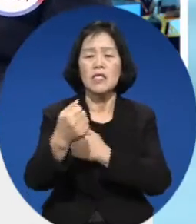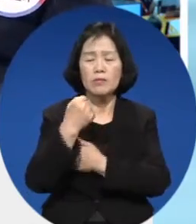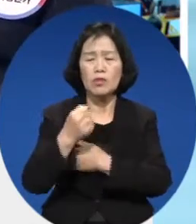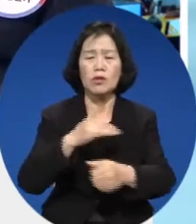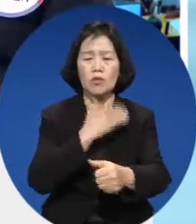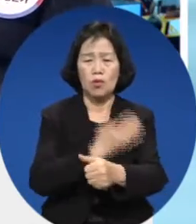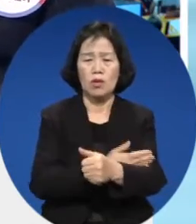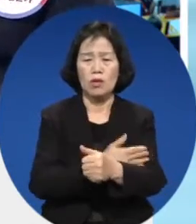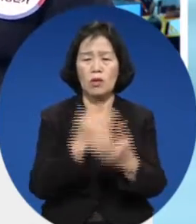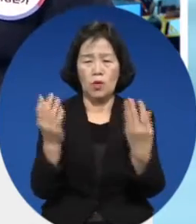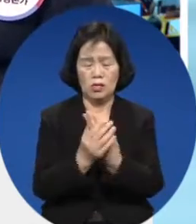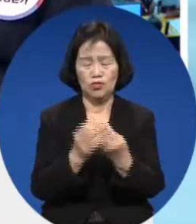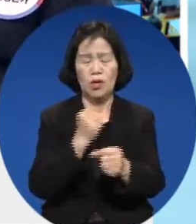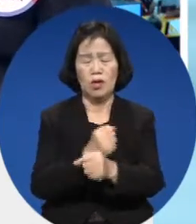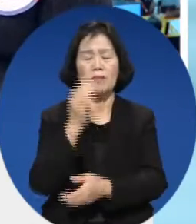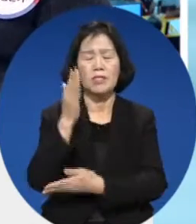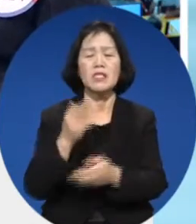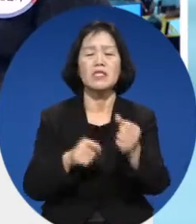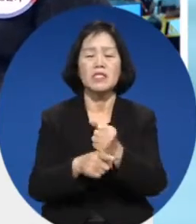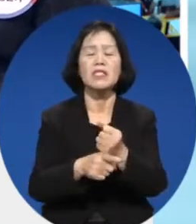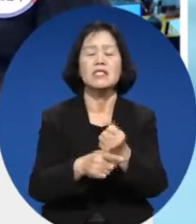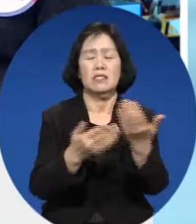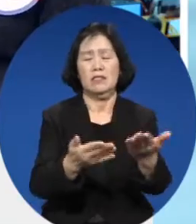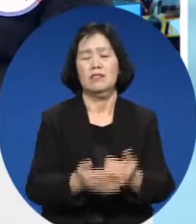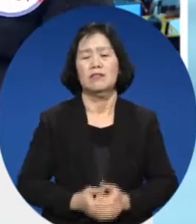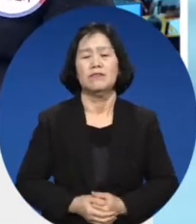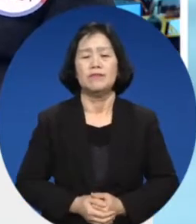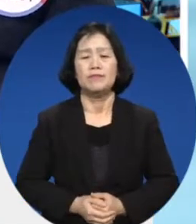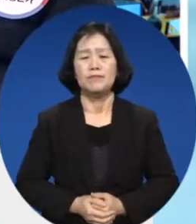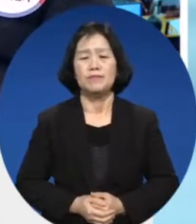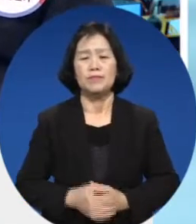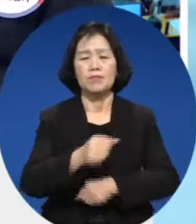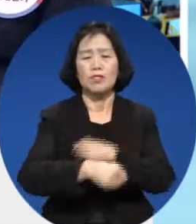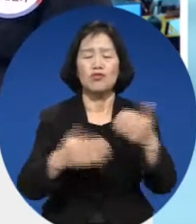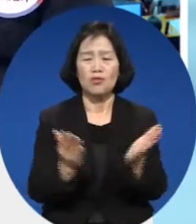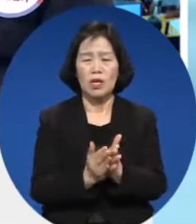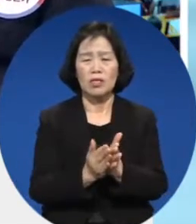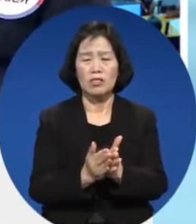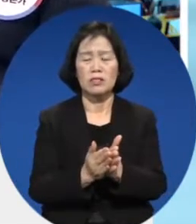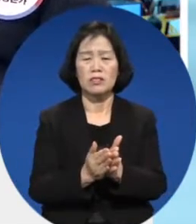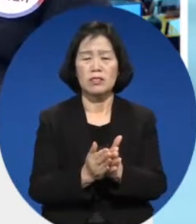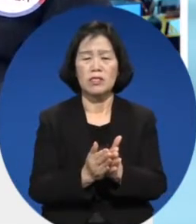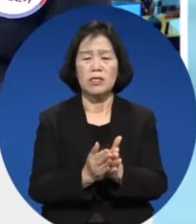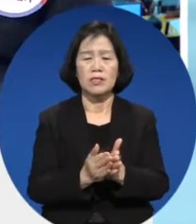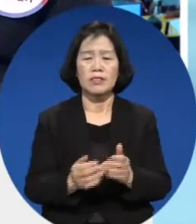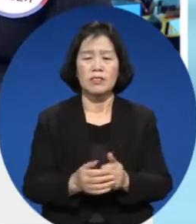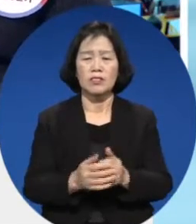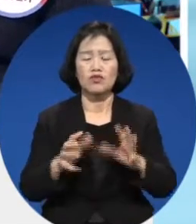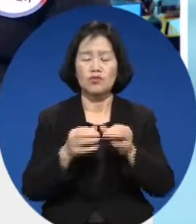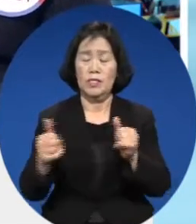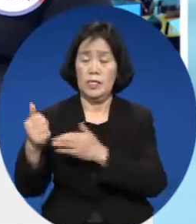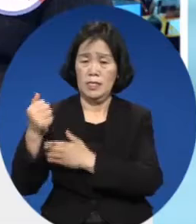권력을 완수하라고 하는 메시지로 봐야 됩니다. 그것이 민심이라 봐야 되는 거예요. 민주당을 찍었든 안 찍었든 간에. 그러면은 저는 국민의힘